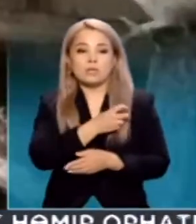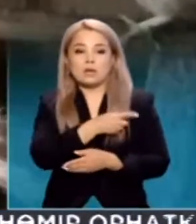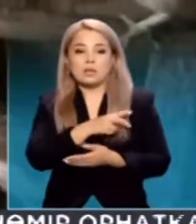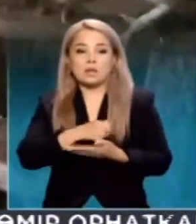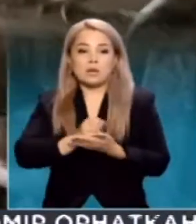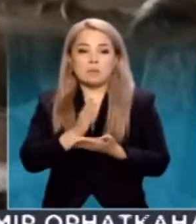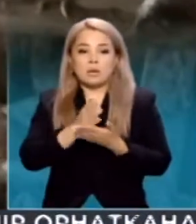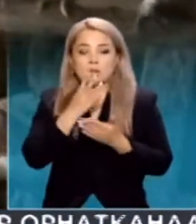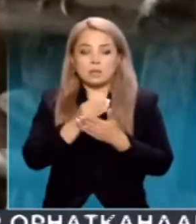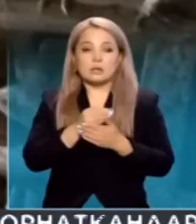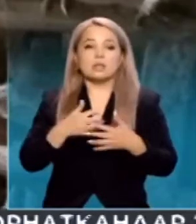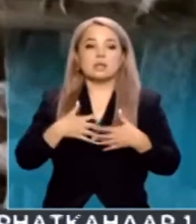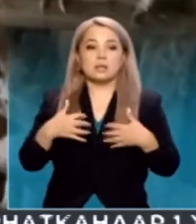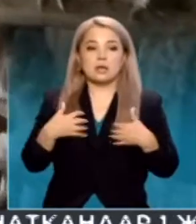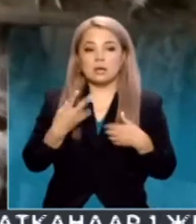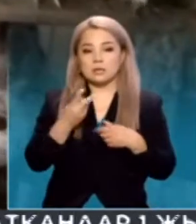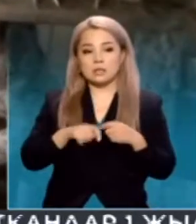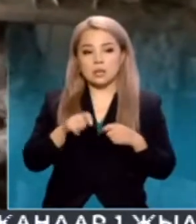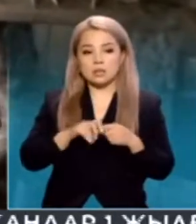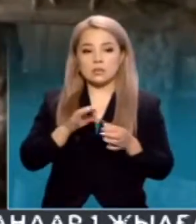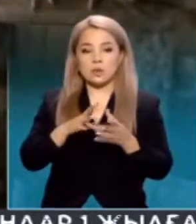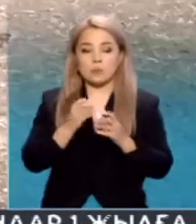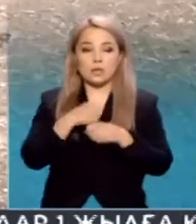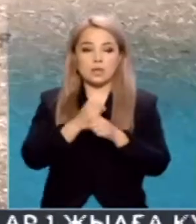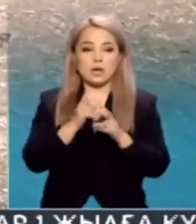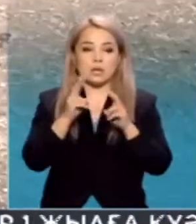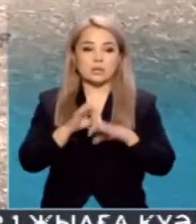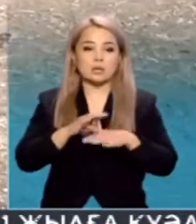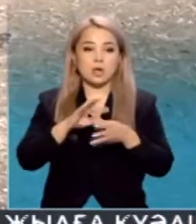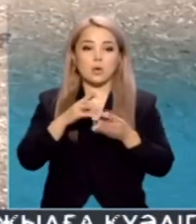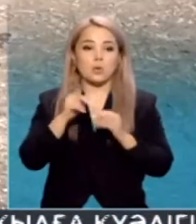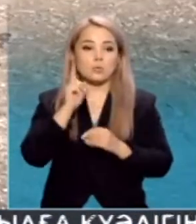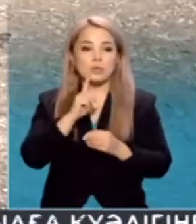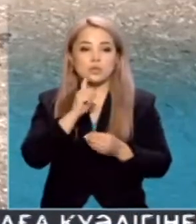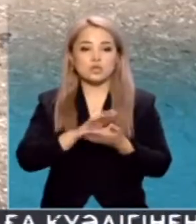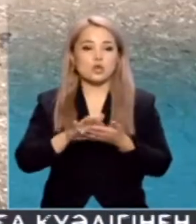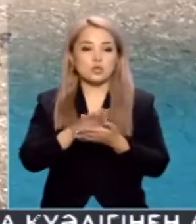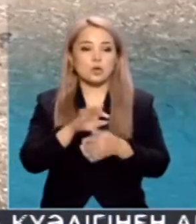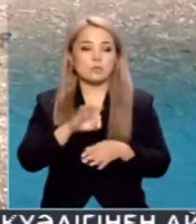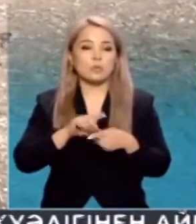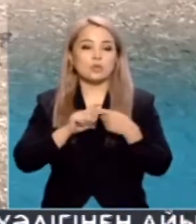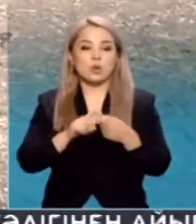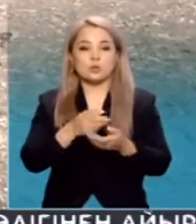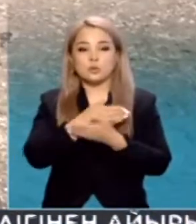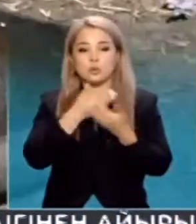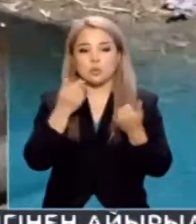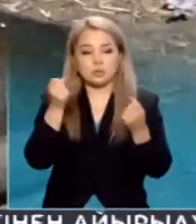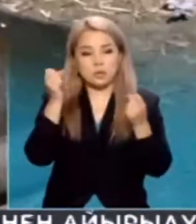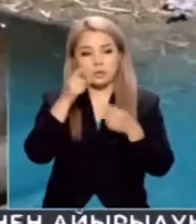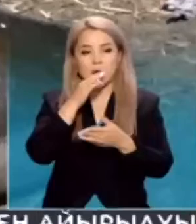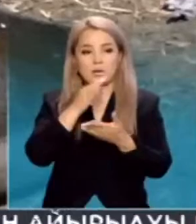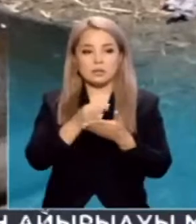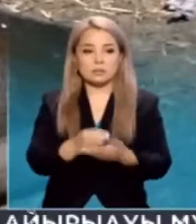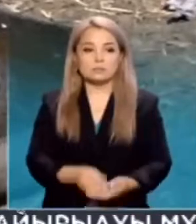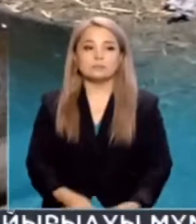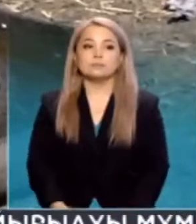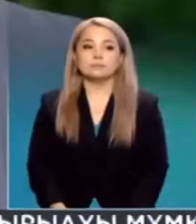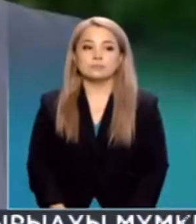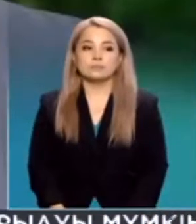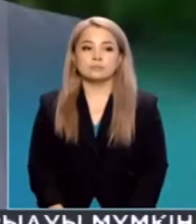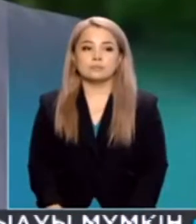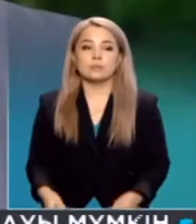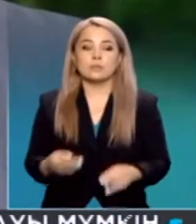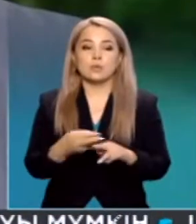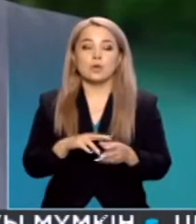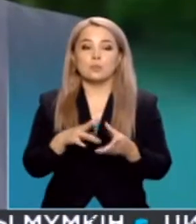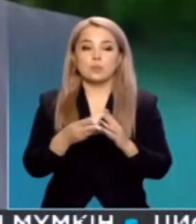басқармасы өлген құстардан сынама алғанын, алайда зертханалық тексеріс нәтижесінде ешқандай жұқпалы индет анықталмағанын айтады.